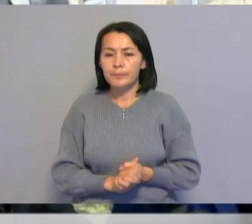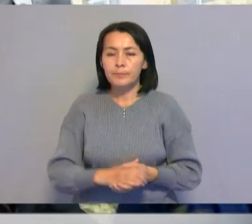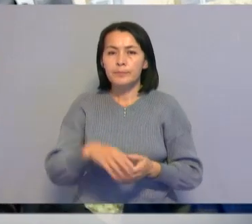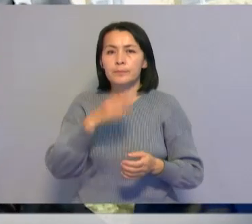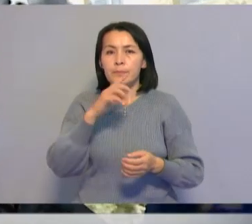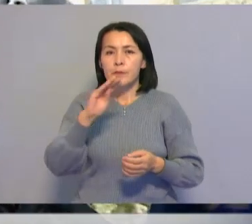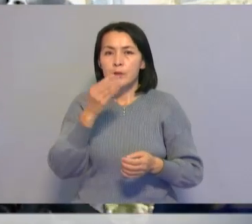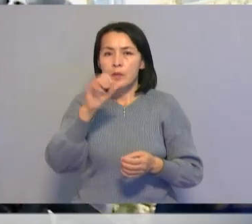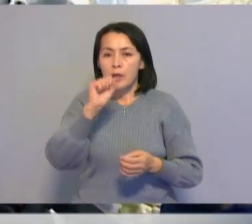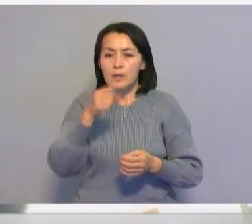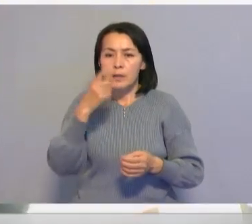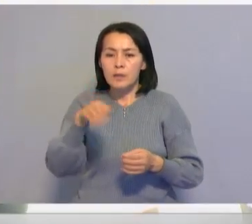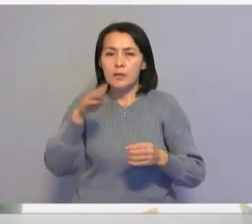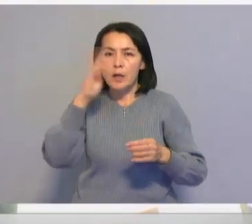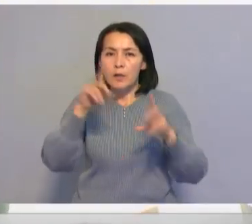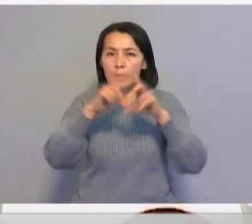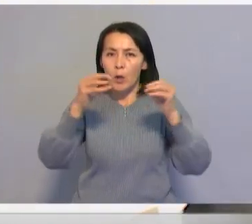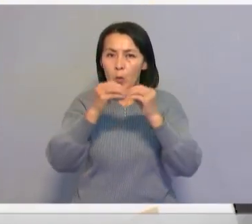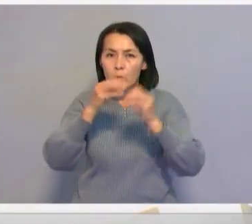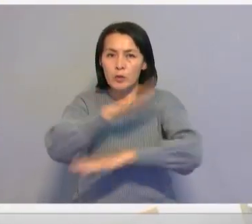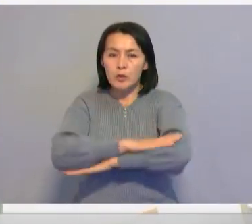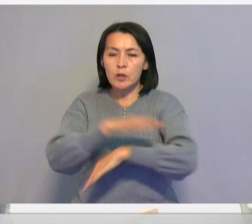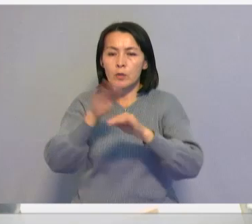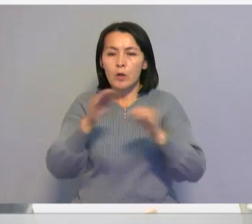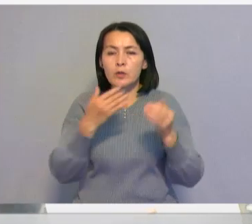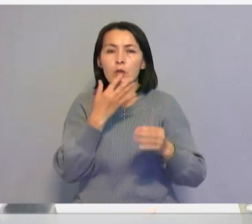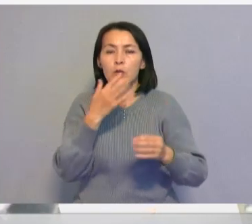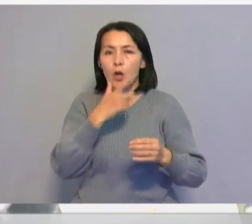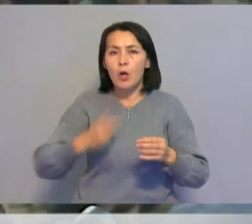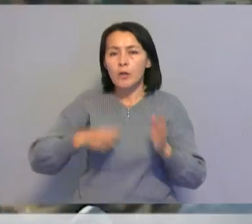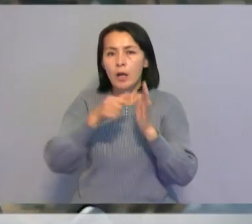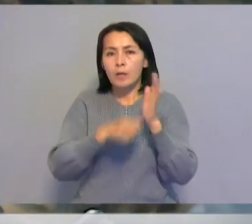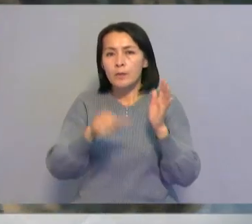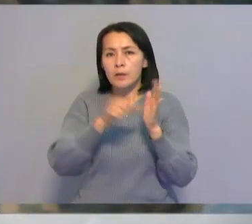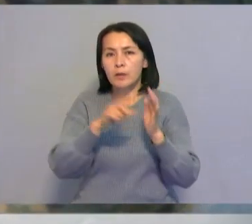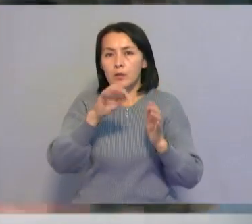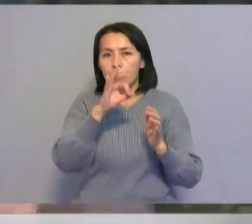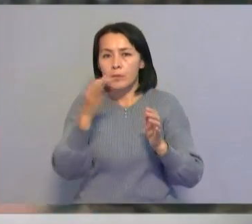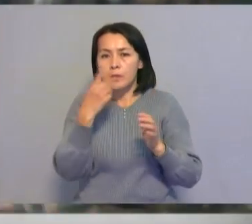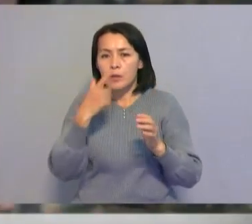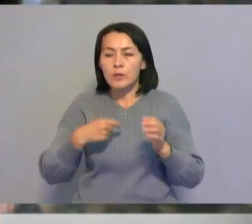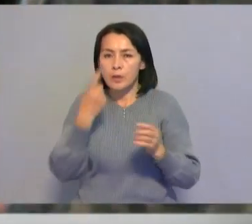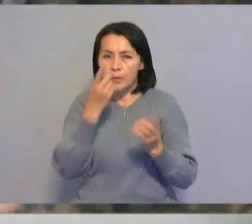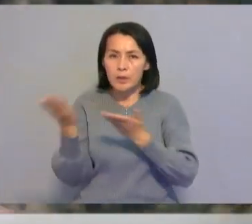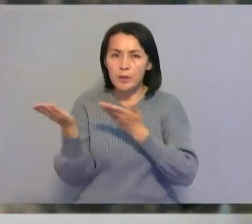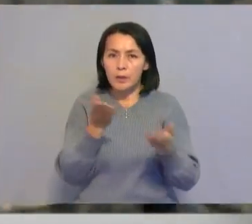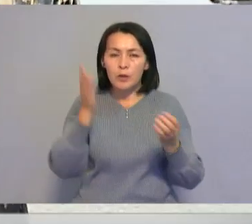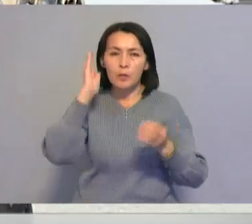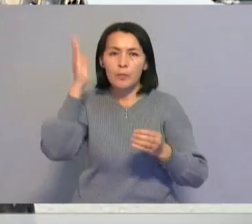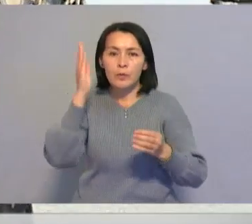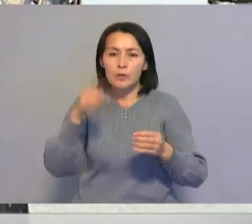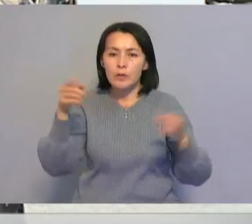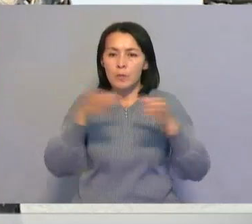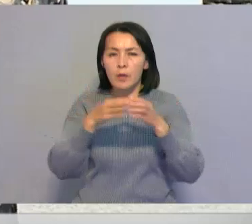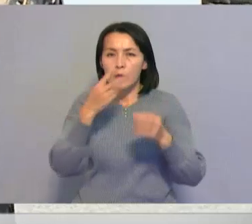Жасұлан мен Асылжан Зерделі International мектебінің 10-шы сынып оқушылары. Олар ұлттық ұланның 66-05 әскери бөліміне алғаш келіп тұр. Болашақта сала